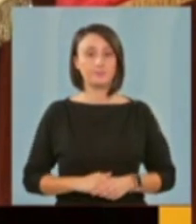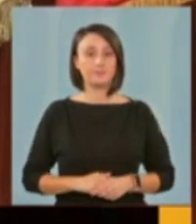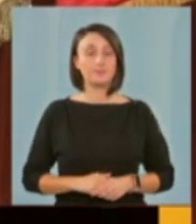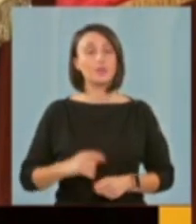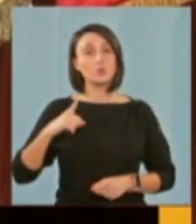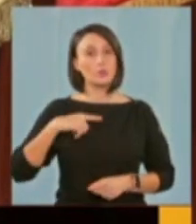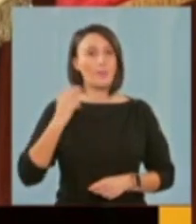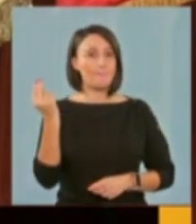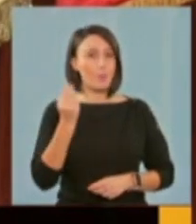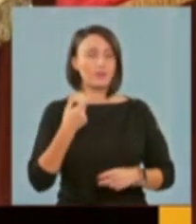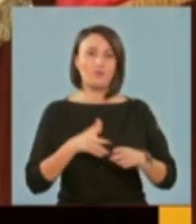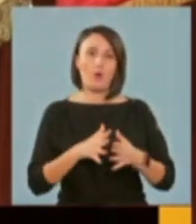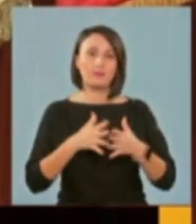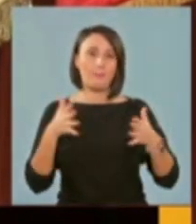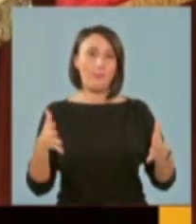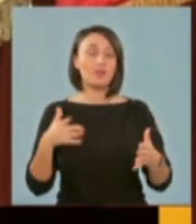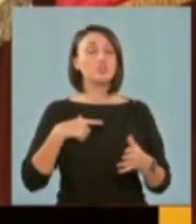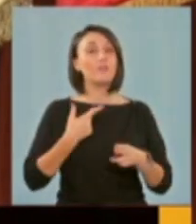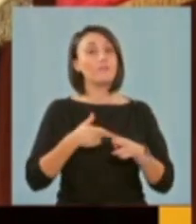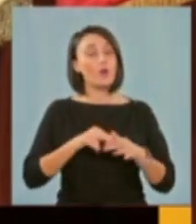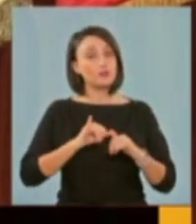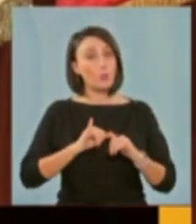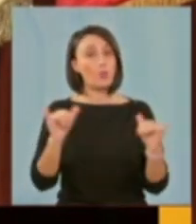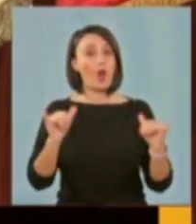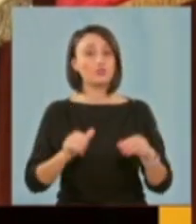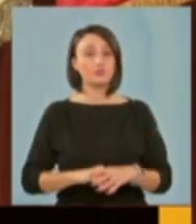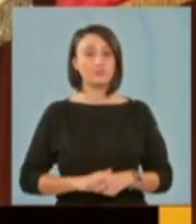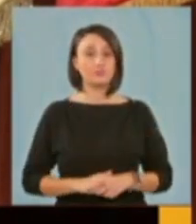sunt proiecte foarte mari și proiecte îndrăsnețe.